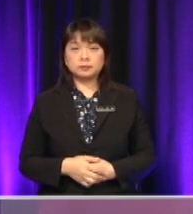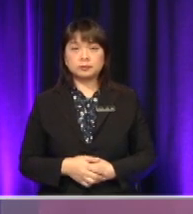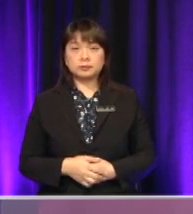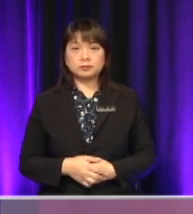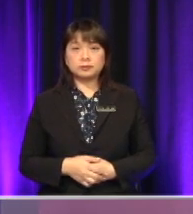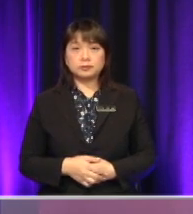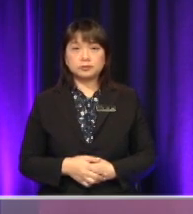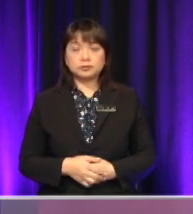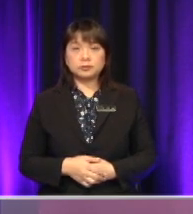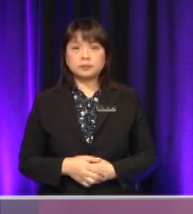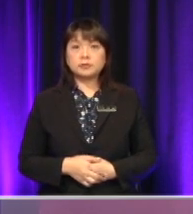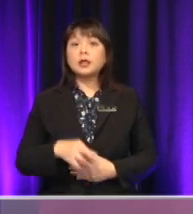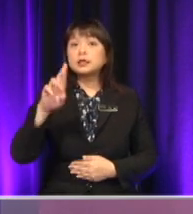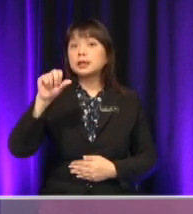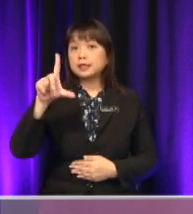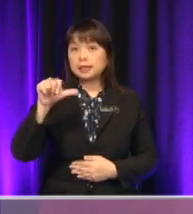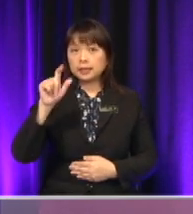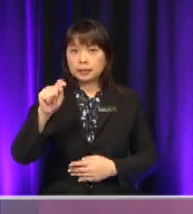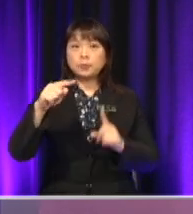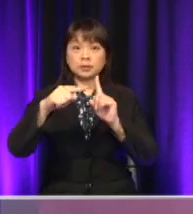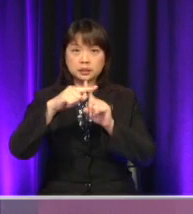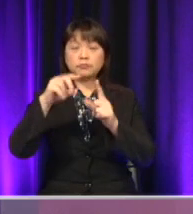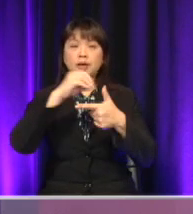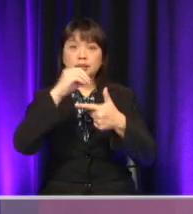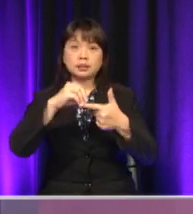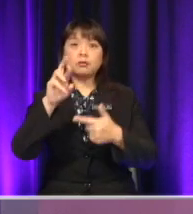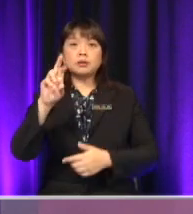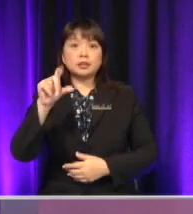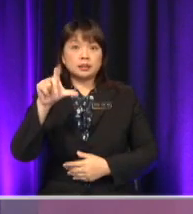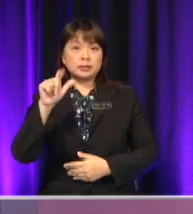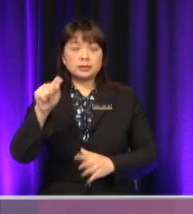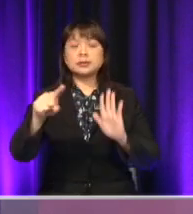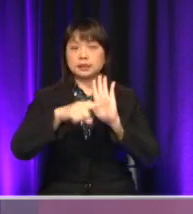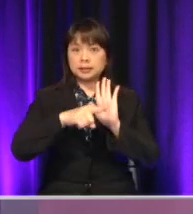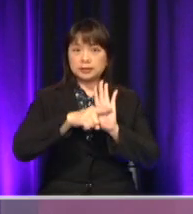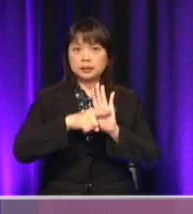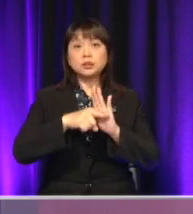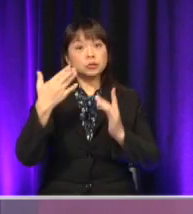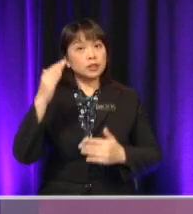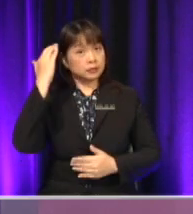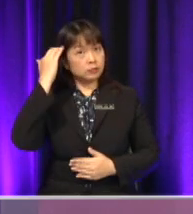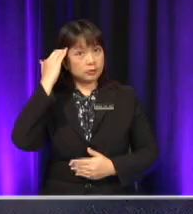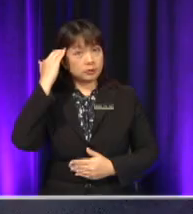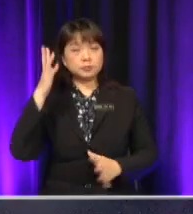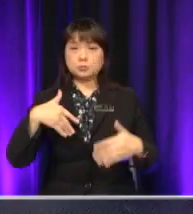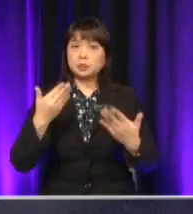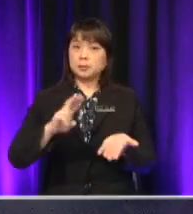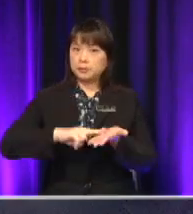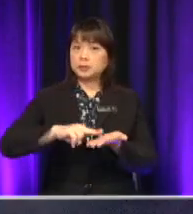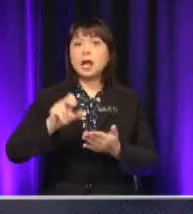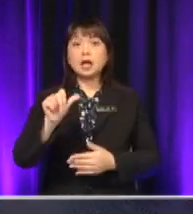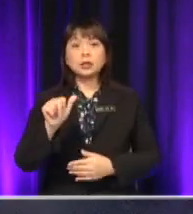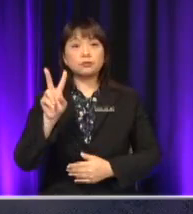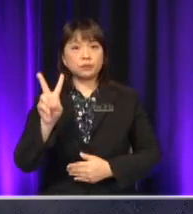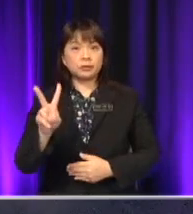semak dan kita kena kira dia semula lah. Okey, jadi dah tahu kan macam mana nak baca angkut vernier? Saya rasa boleh cikgu. Okey, seterusnya